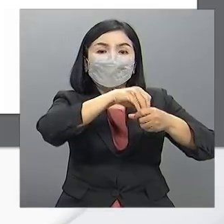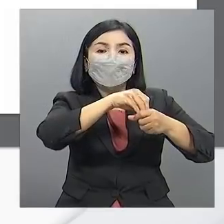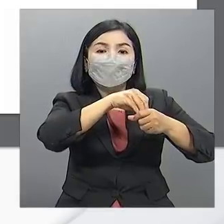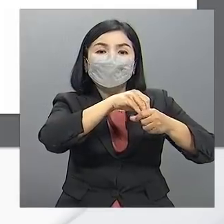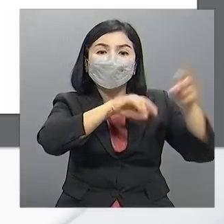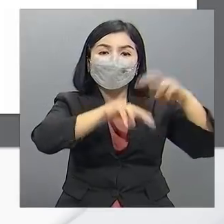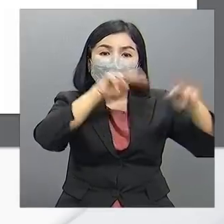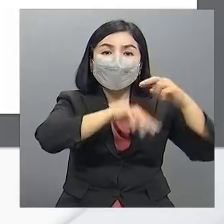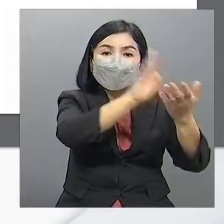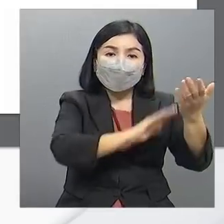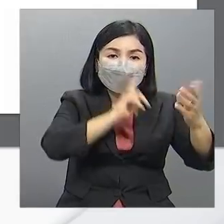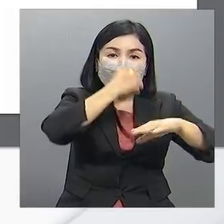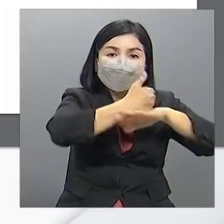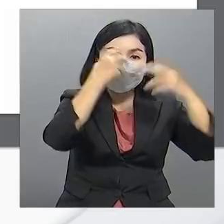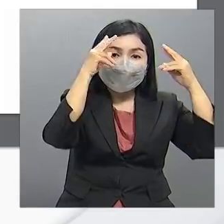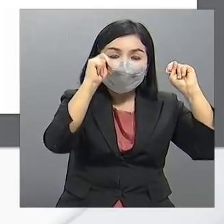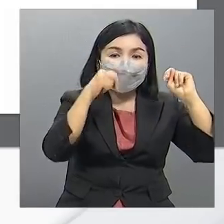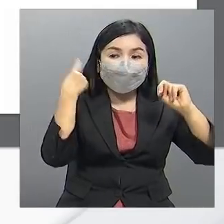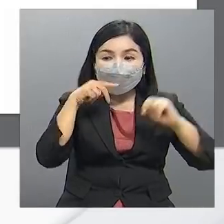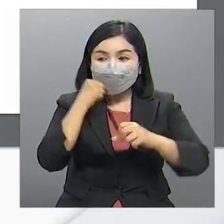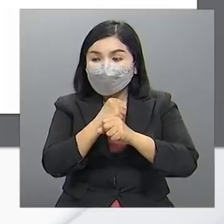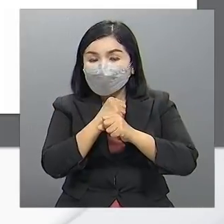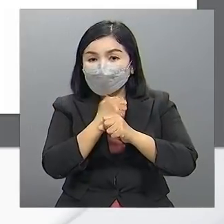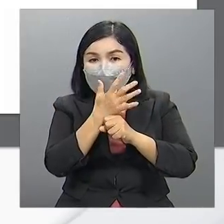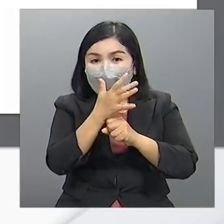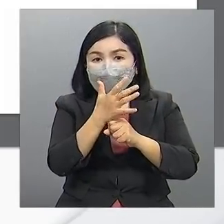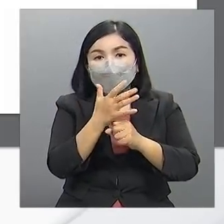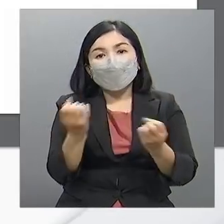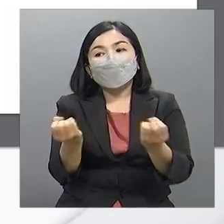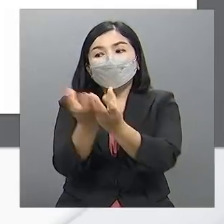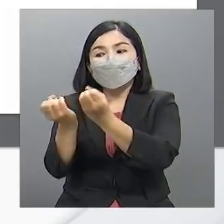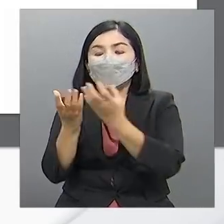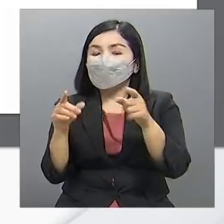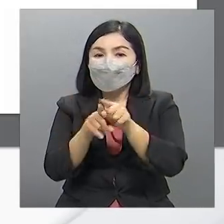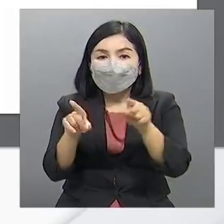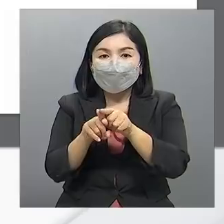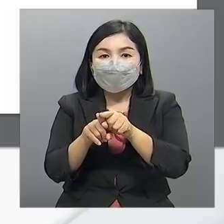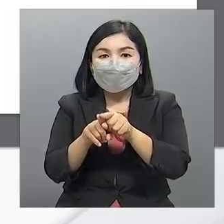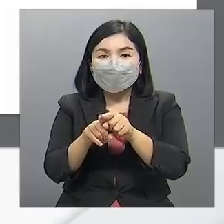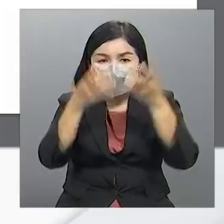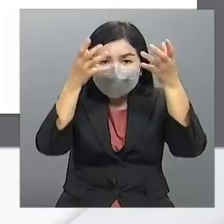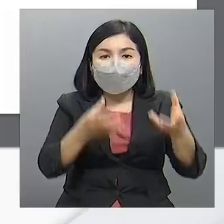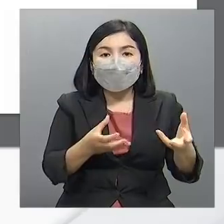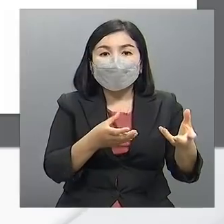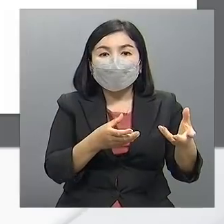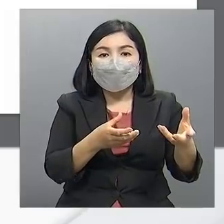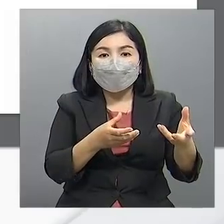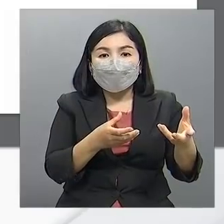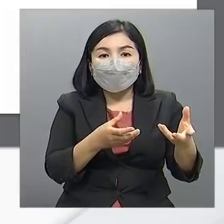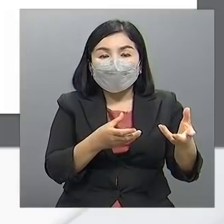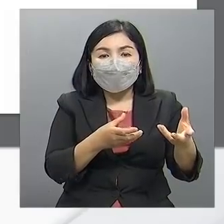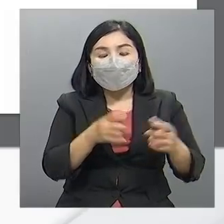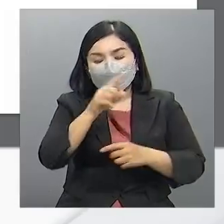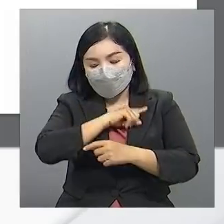ถ้าใครไม่ปฏิบัติท่านก็เดือดร้อนอีกเหมือนกันหนักกว่าเข้าไปอีกปฏิบัติหน้าที่หรือไม่ป